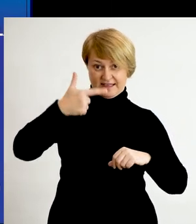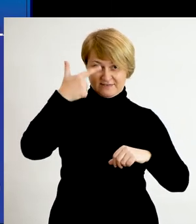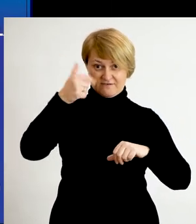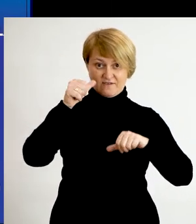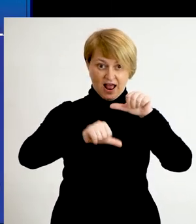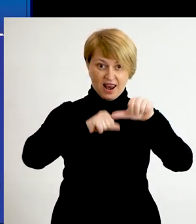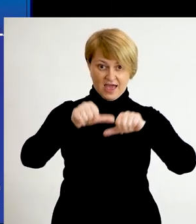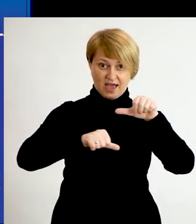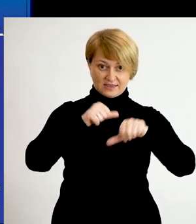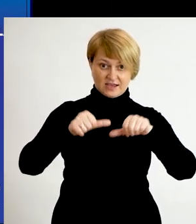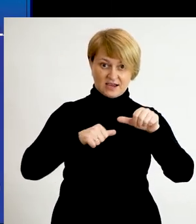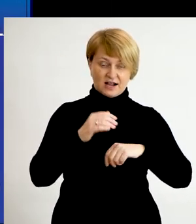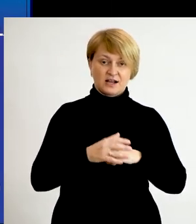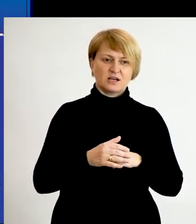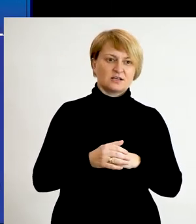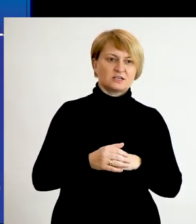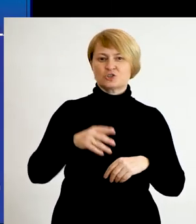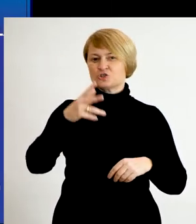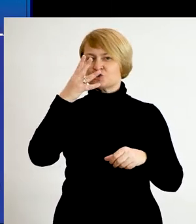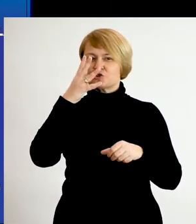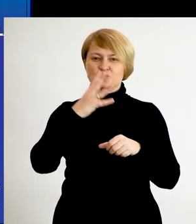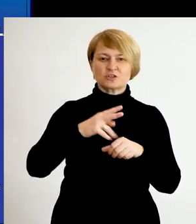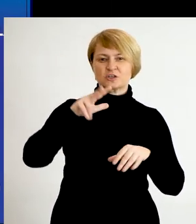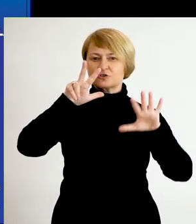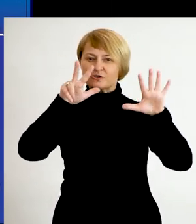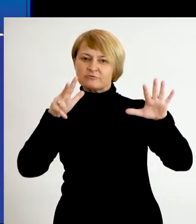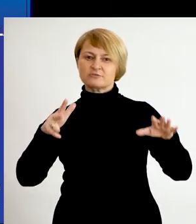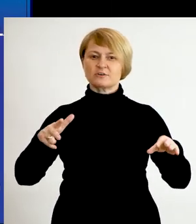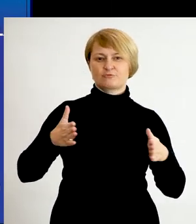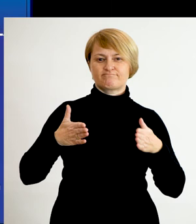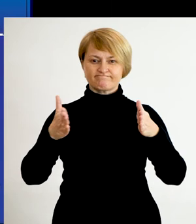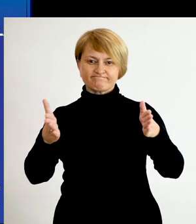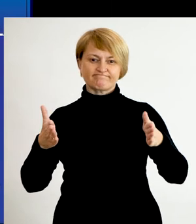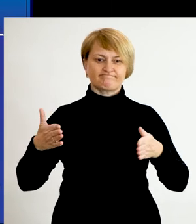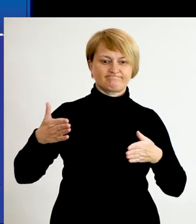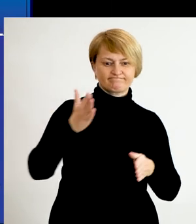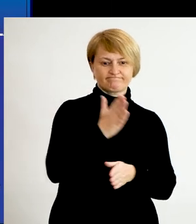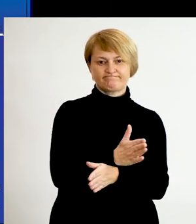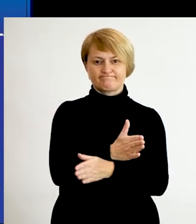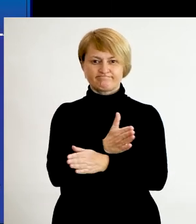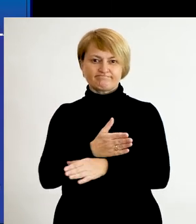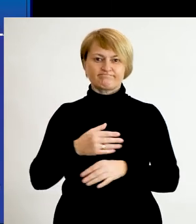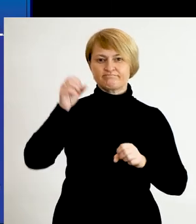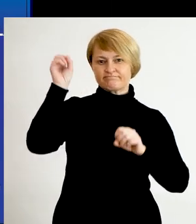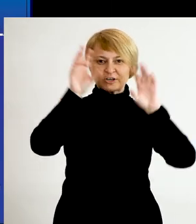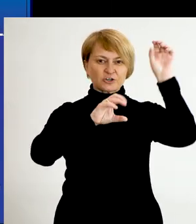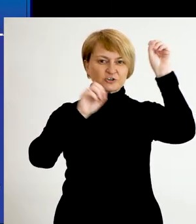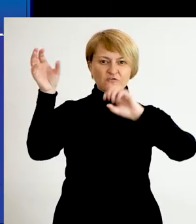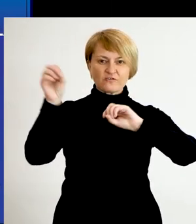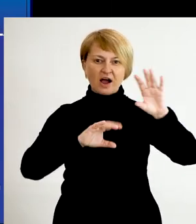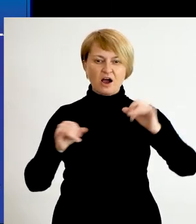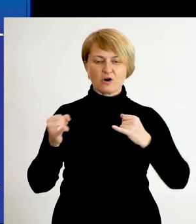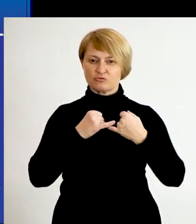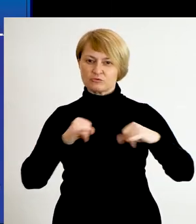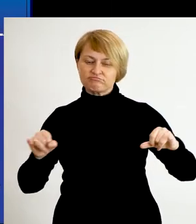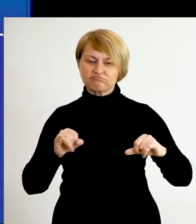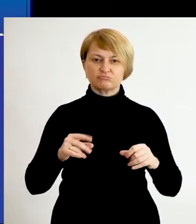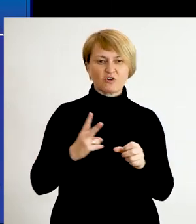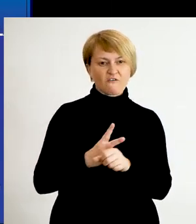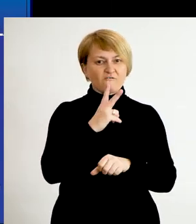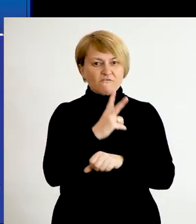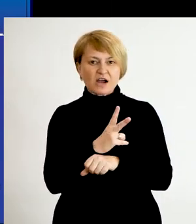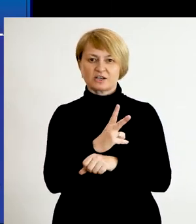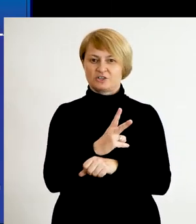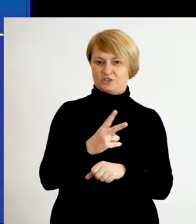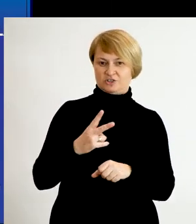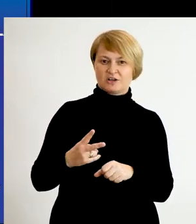bardzo duże przedsięwzięcie, 40 bodajże 8 skrzyżowań, które będą ujęte w cały system zarządzania światłami. No, takie wejście